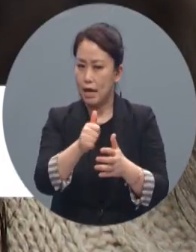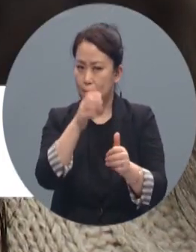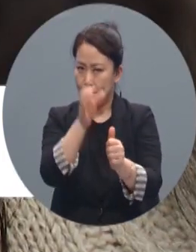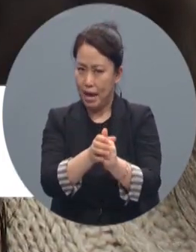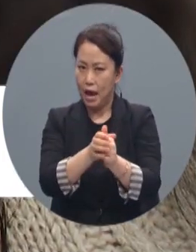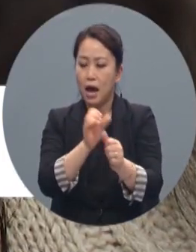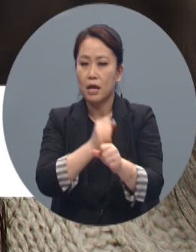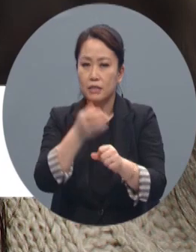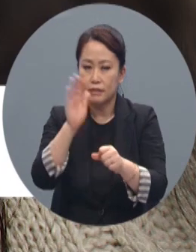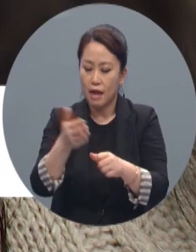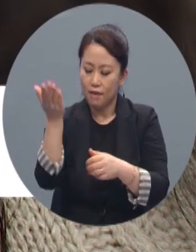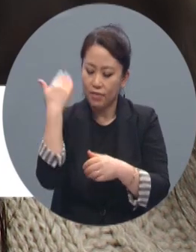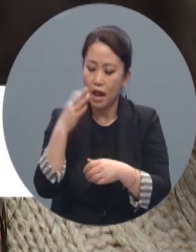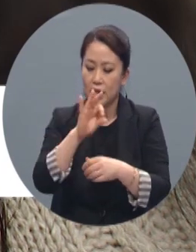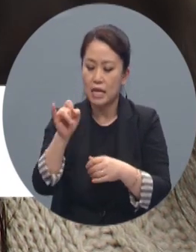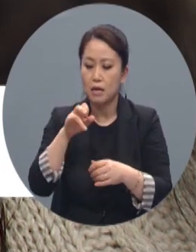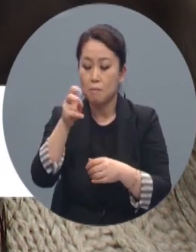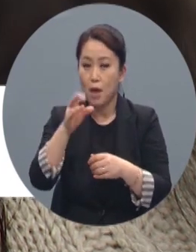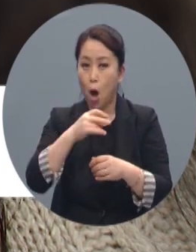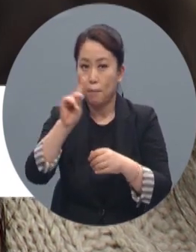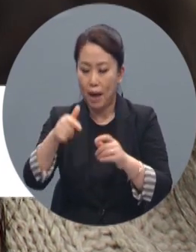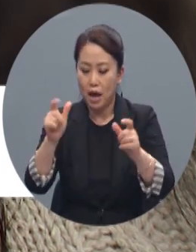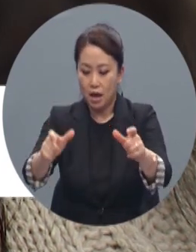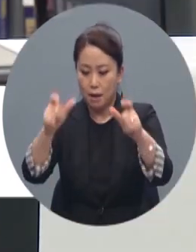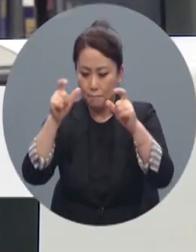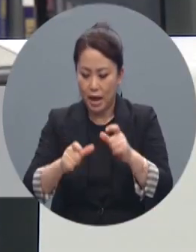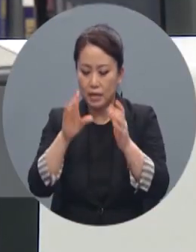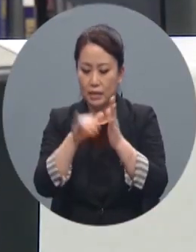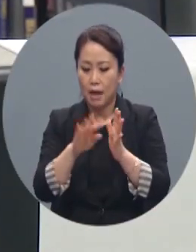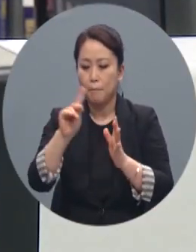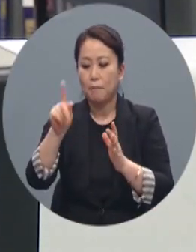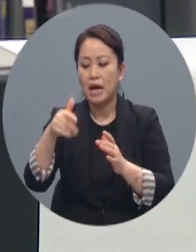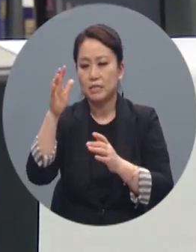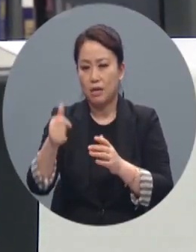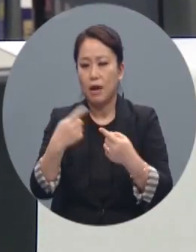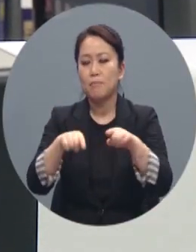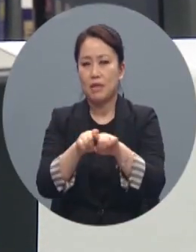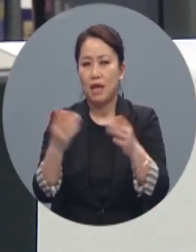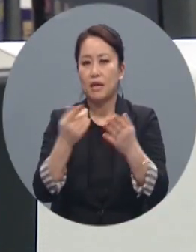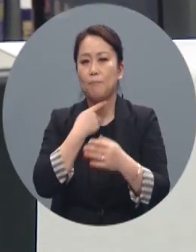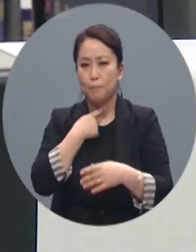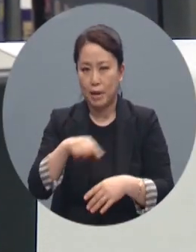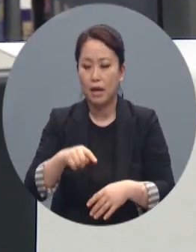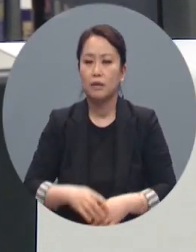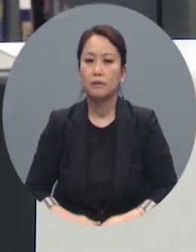과거 이명박 정부 인수위 시절 박 시장과 함께 일했던 경력이 있습니다.